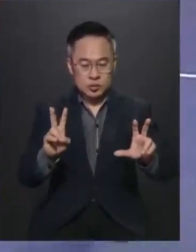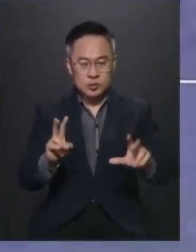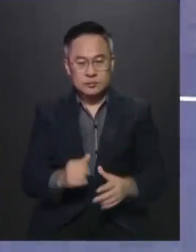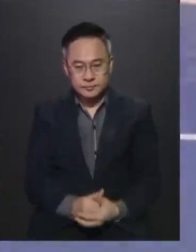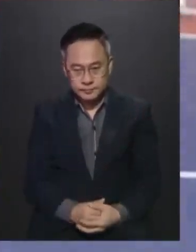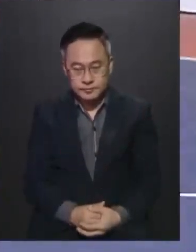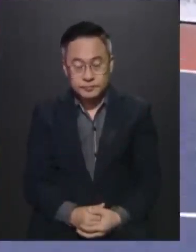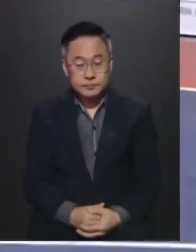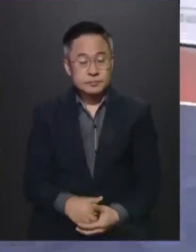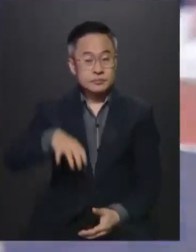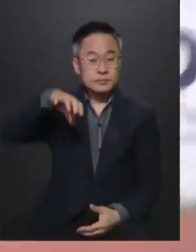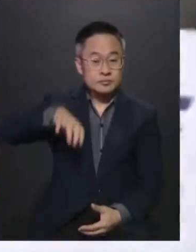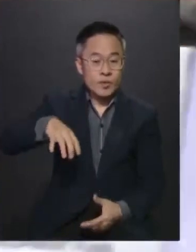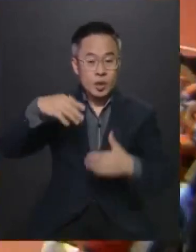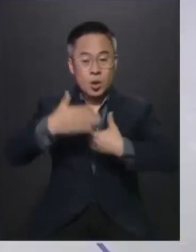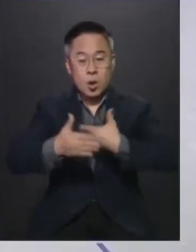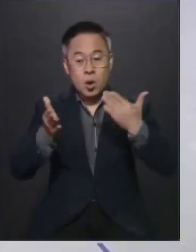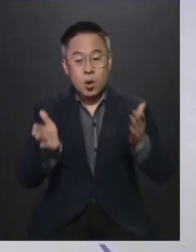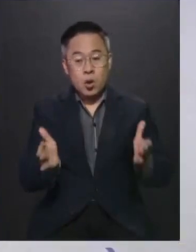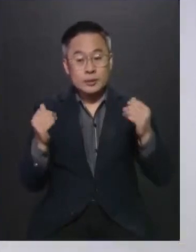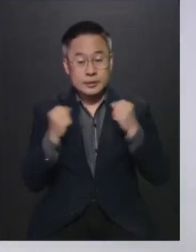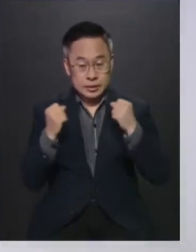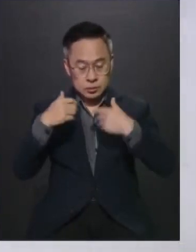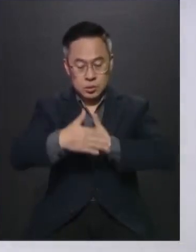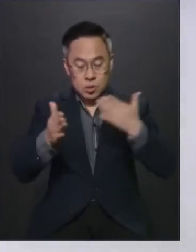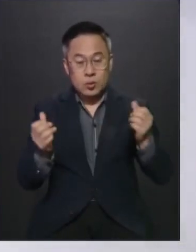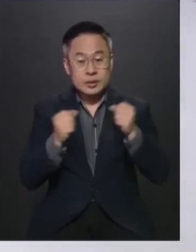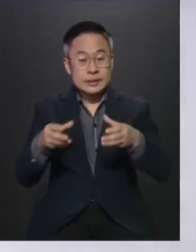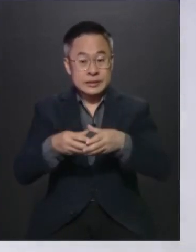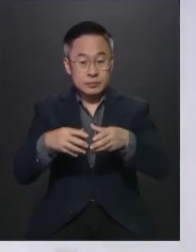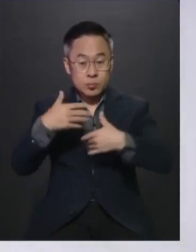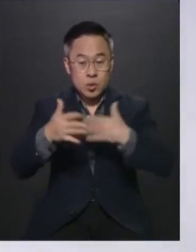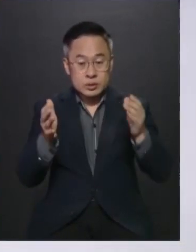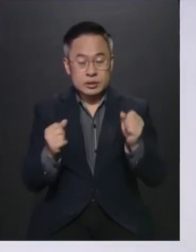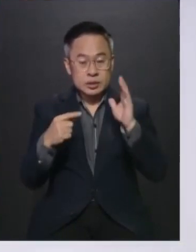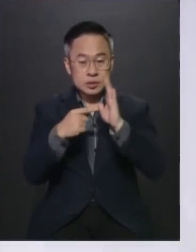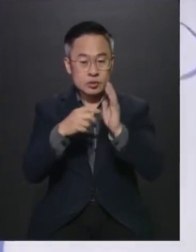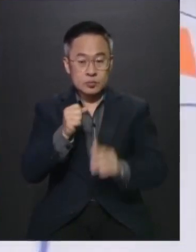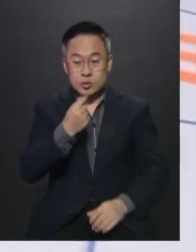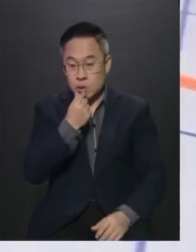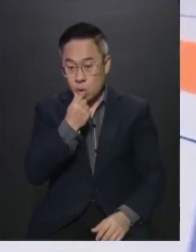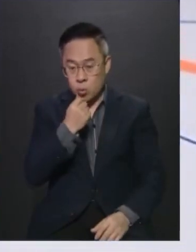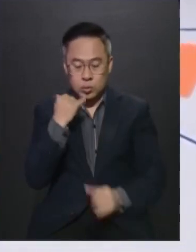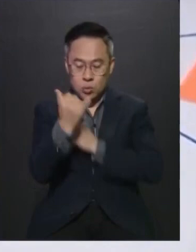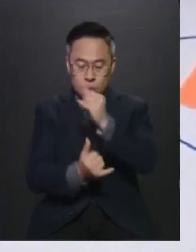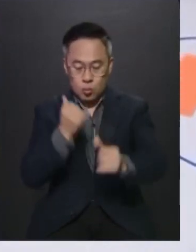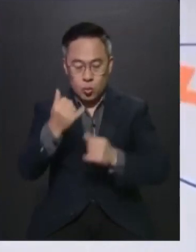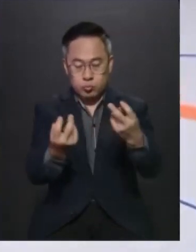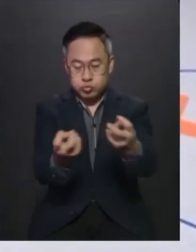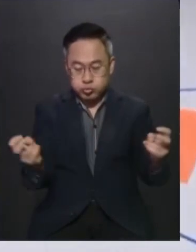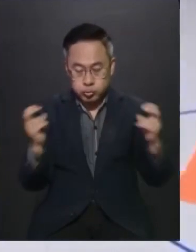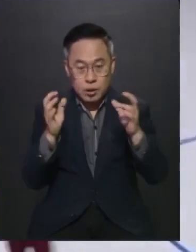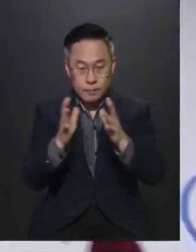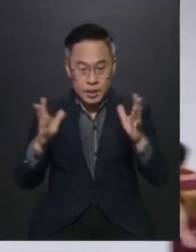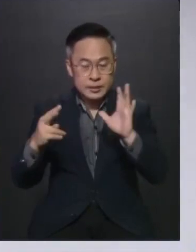ไร้พ่ายห้องเย็นท่าข้ามครับอย่างสนามท่าข้ามสนามชัยจังหวัดสมุทรสาครนะครับเกมที่มีผู้ชมเข้าชมมากที่สุดเนี่ยก็คือ